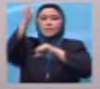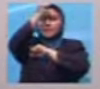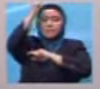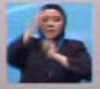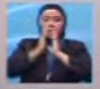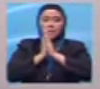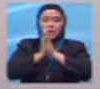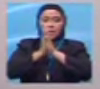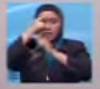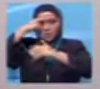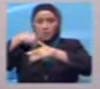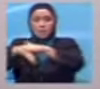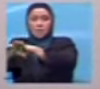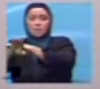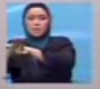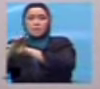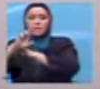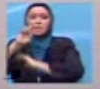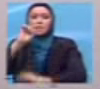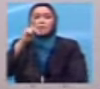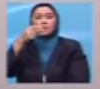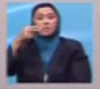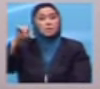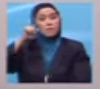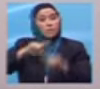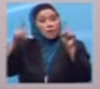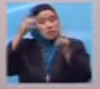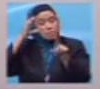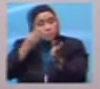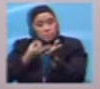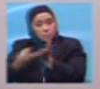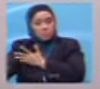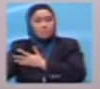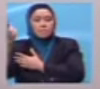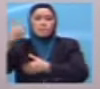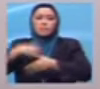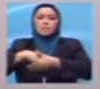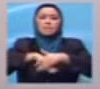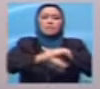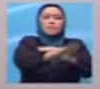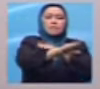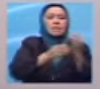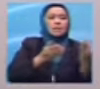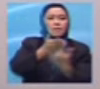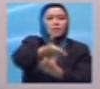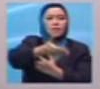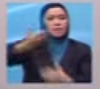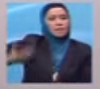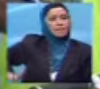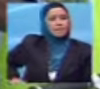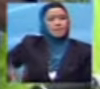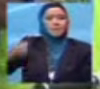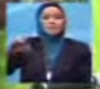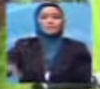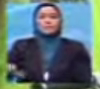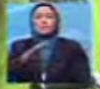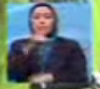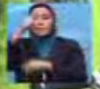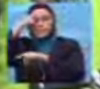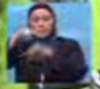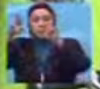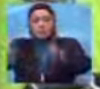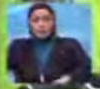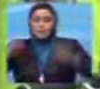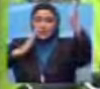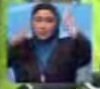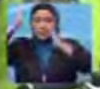Jika gagal, pihaknya akan tetap meneruskan misi tersebut melalui TECNAF Bangladesh. Bagi rakyat Malaysia dan pertubuhan bukan